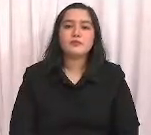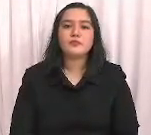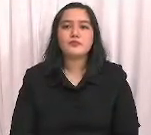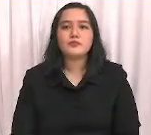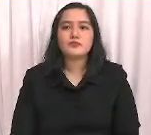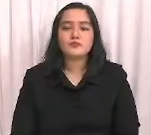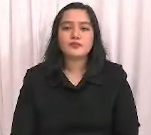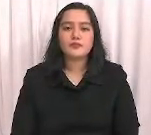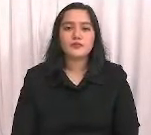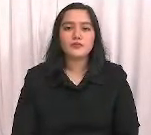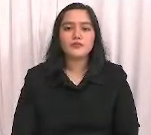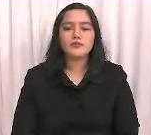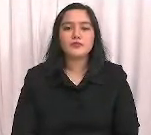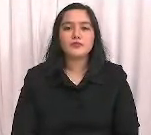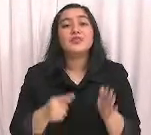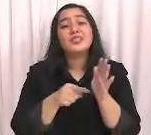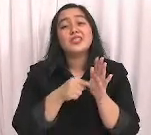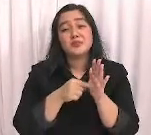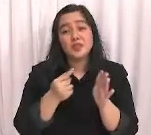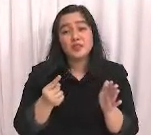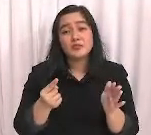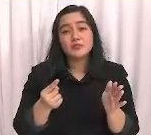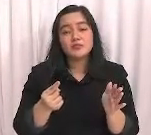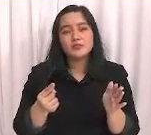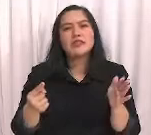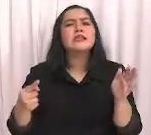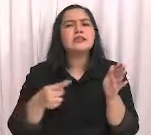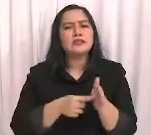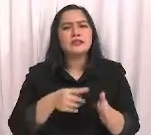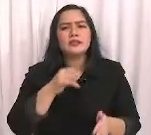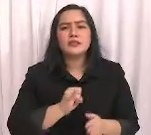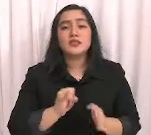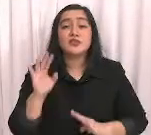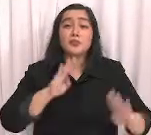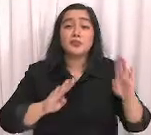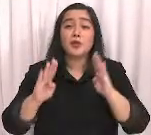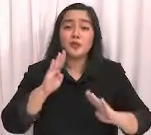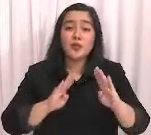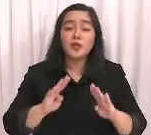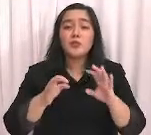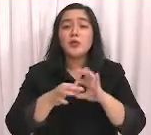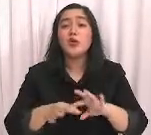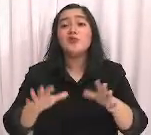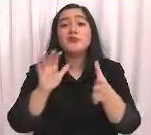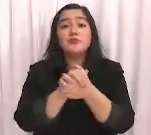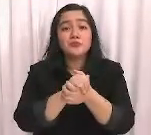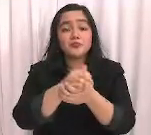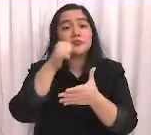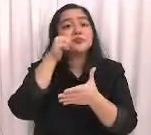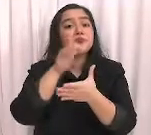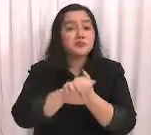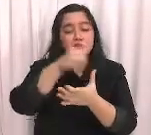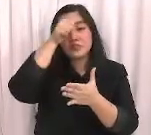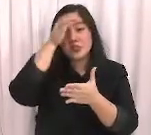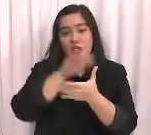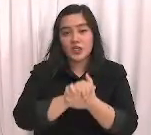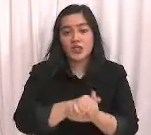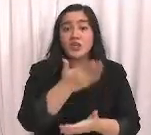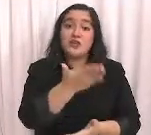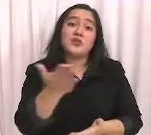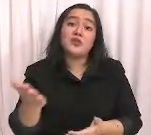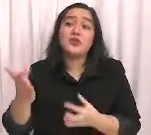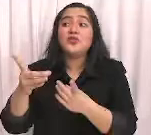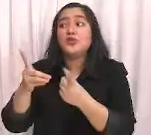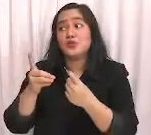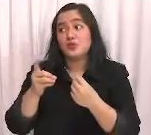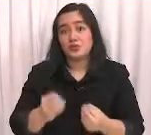problema ng mag-asawa. Gumagawa kayo ng isang bagay at nag-i-expect kayo ng return sa